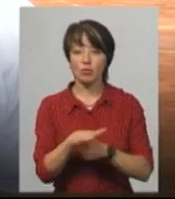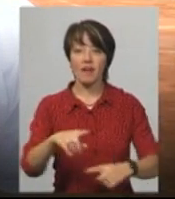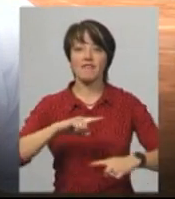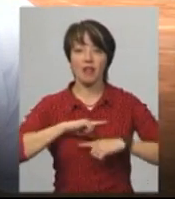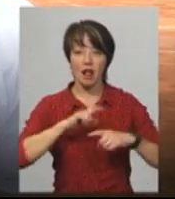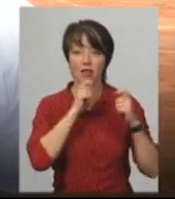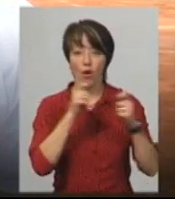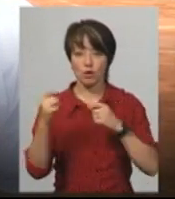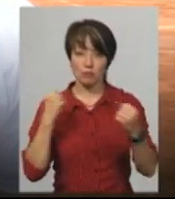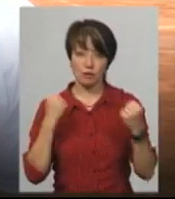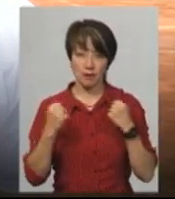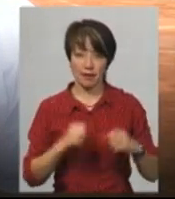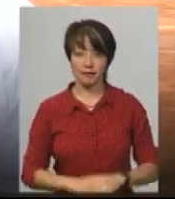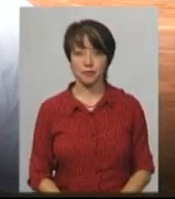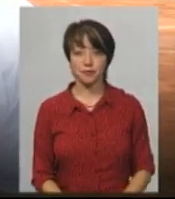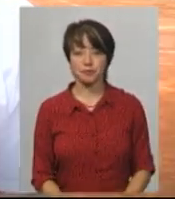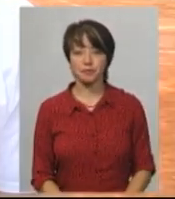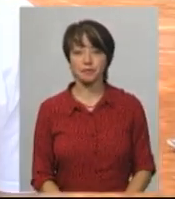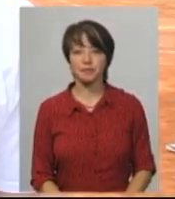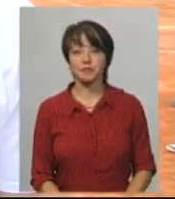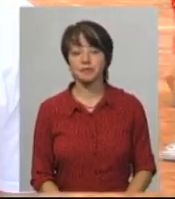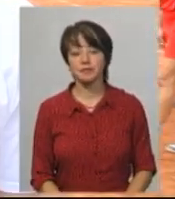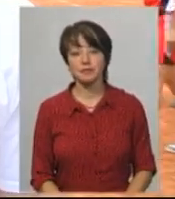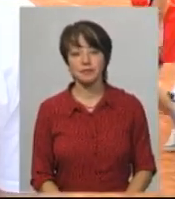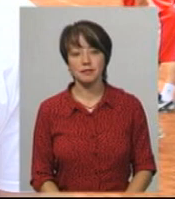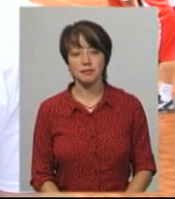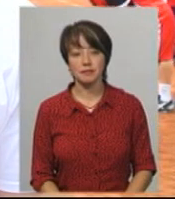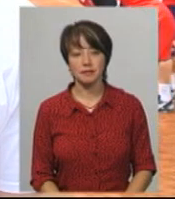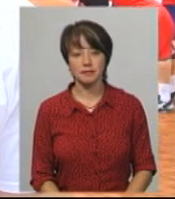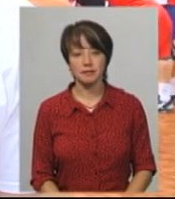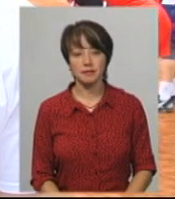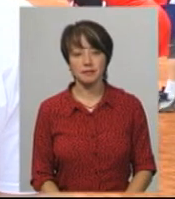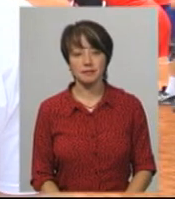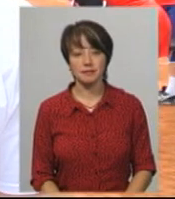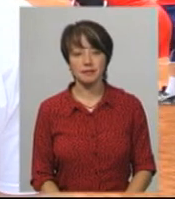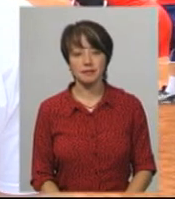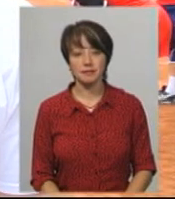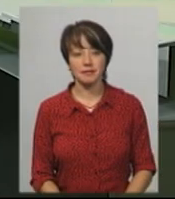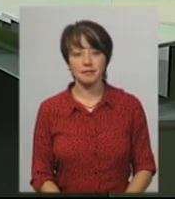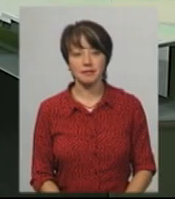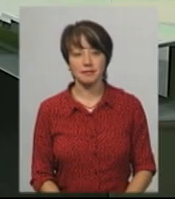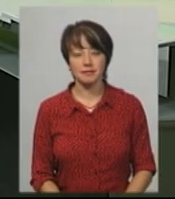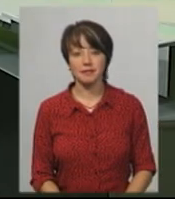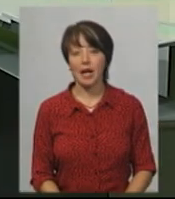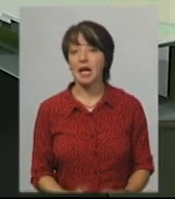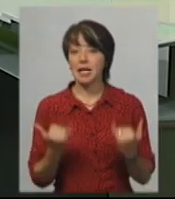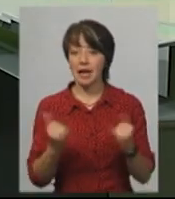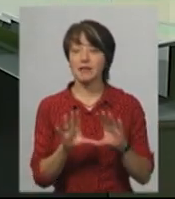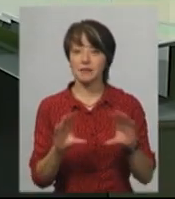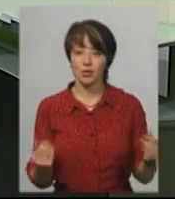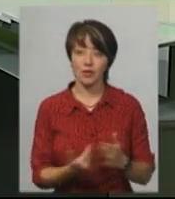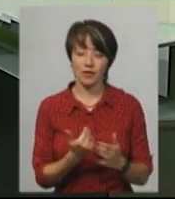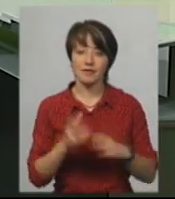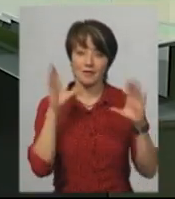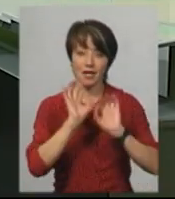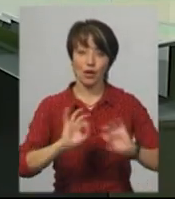нагородження спортсменів. Андрій Гуменний, Дем'ян Цегольник. Новини на Суспільному. Хмельницький. Наразі це всі новини, які